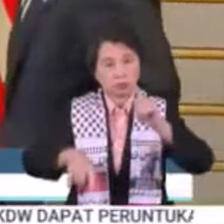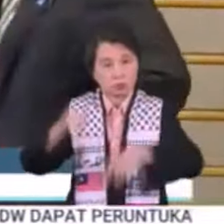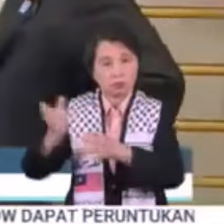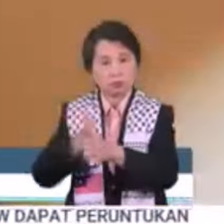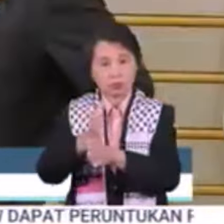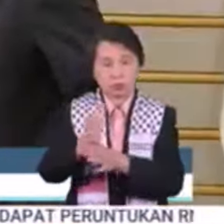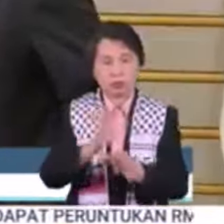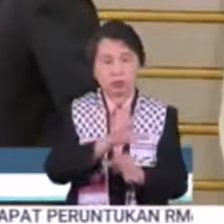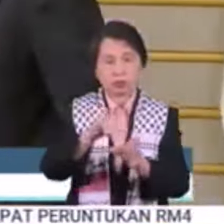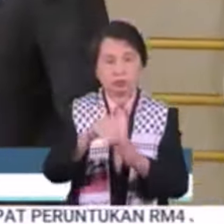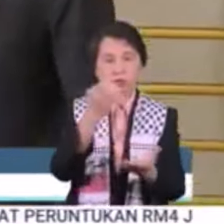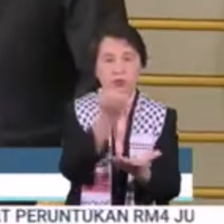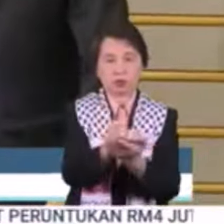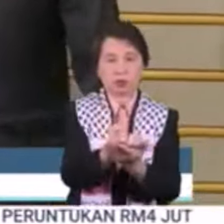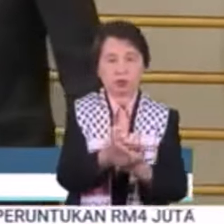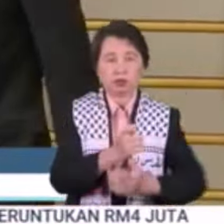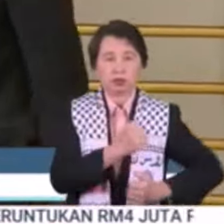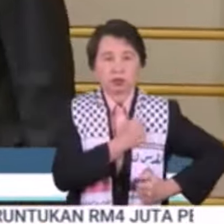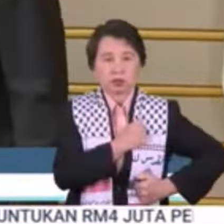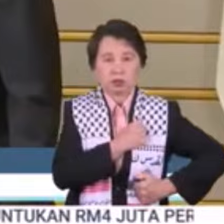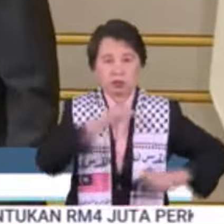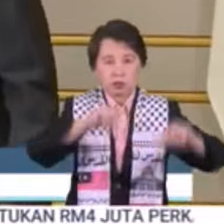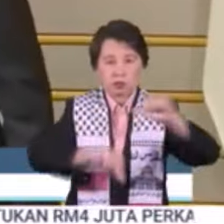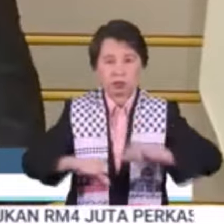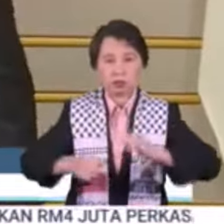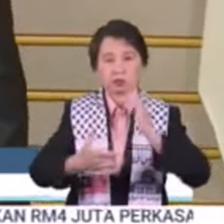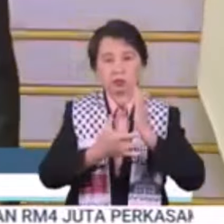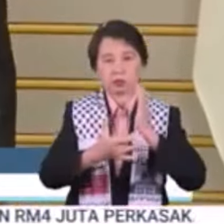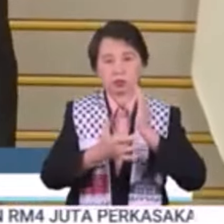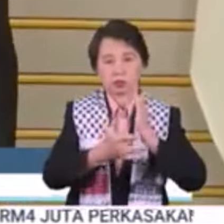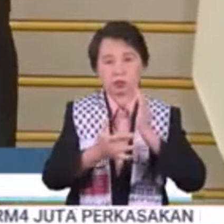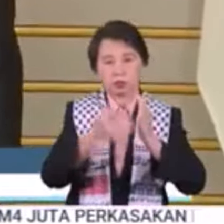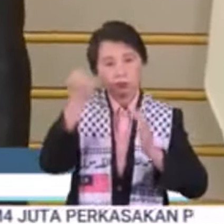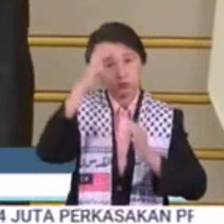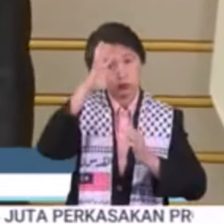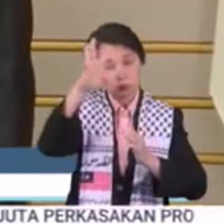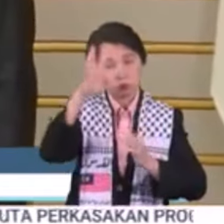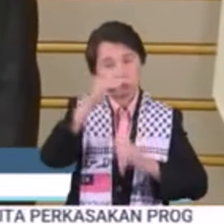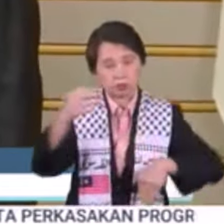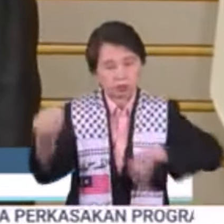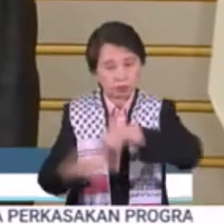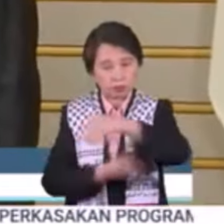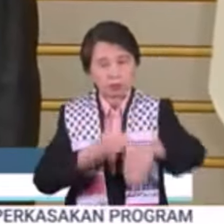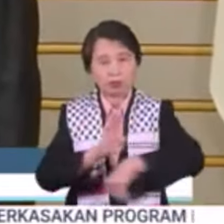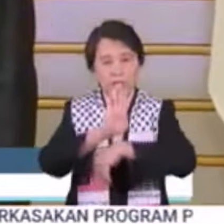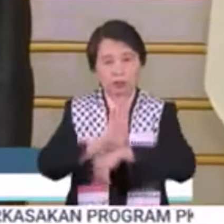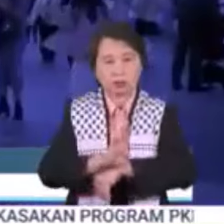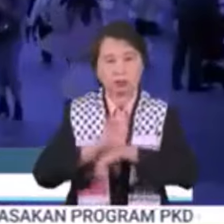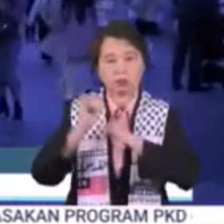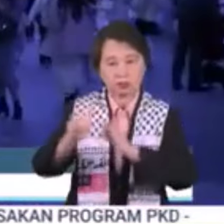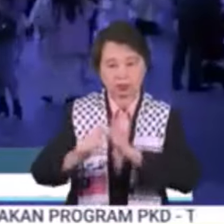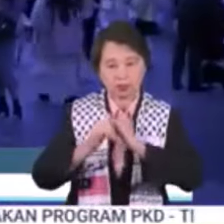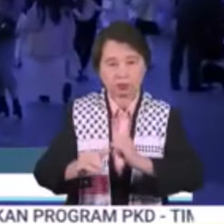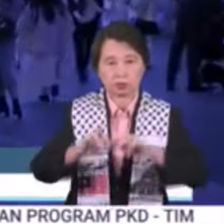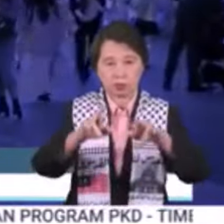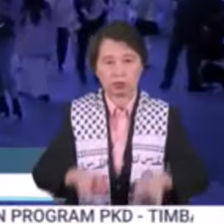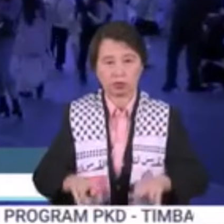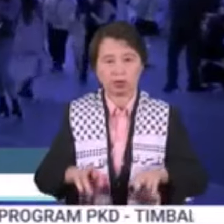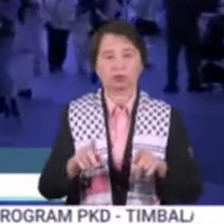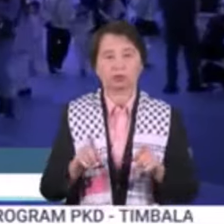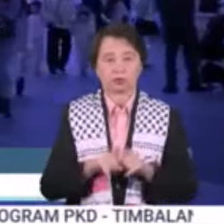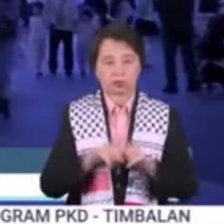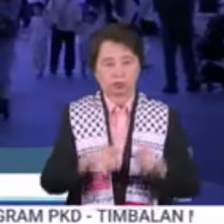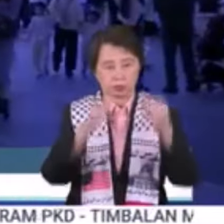bidang termasuk ekonomi, pertahanan, sains, teknologi, inovasi selain pertukaran budaya sesama rakyat. Turut menjadi